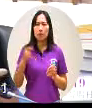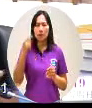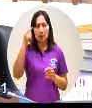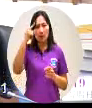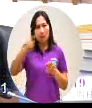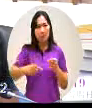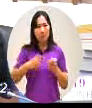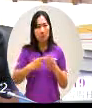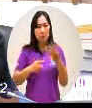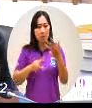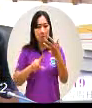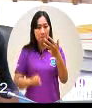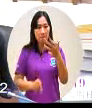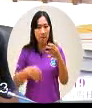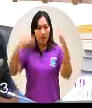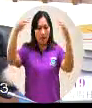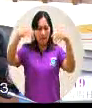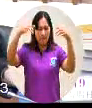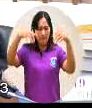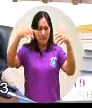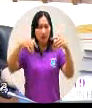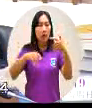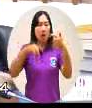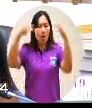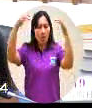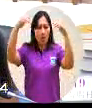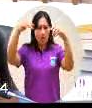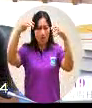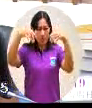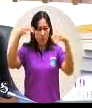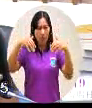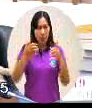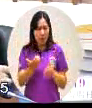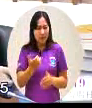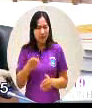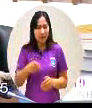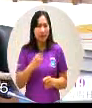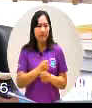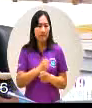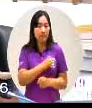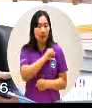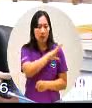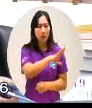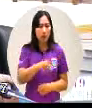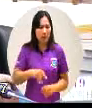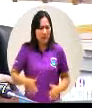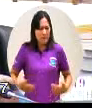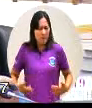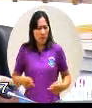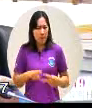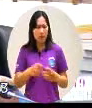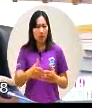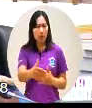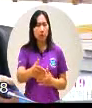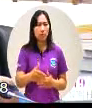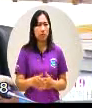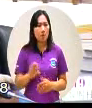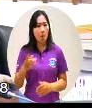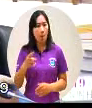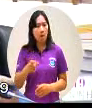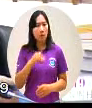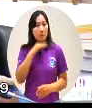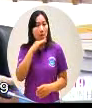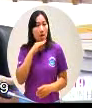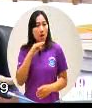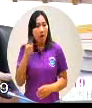以前，希望会当赶伫六月雨季来以前才完成啊！这动作是紧急处理个工程啊！有啥物得爱等做一年个？这个互